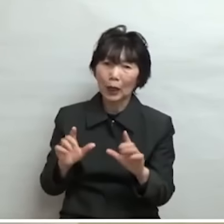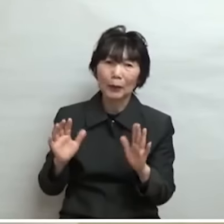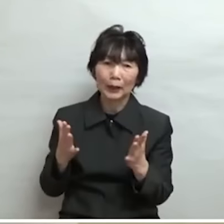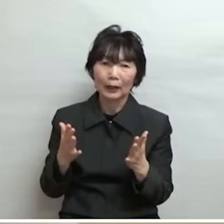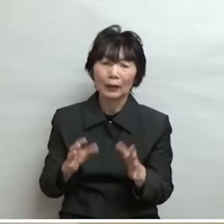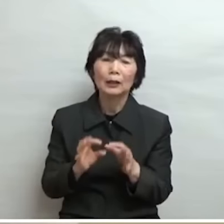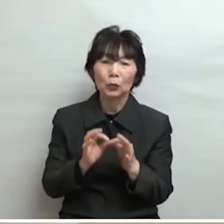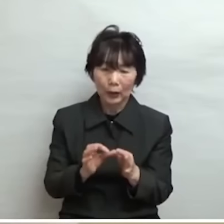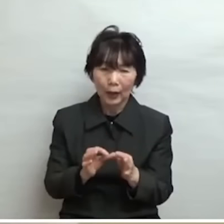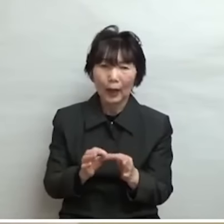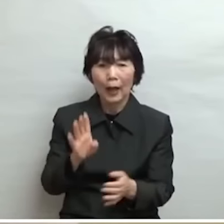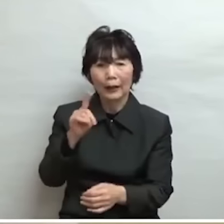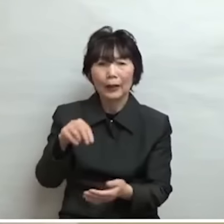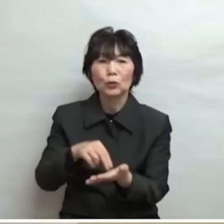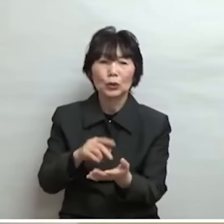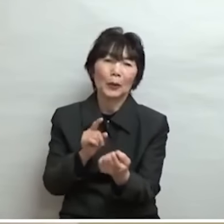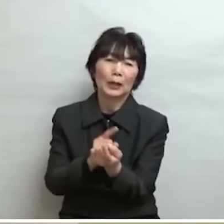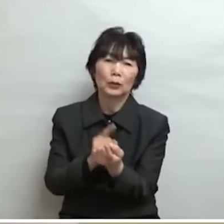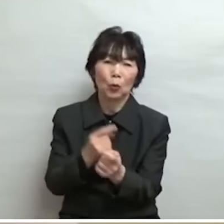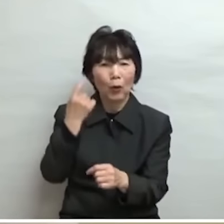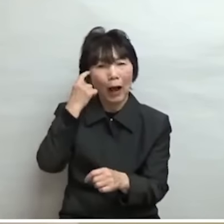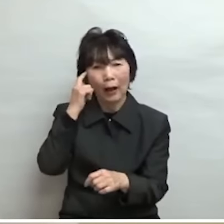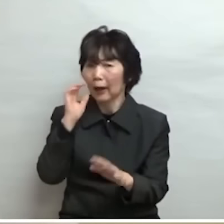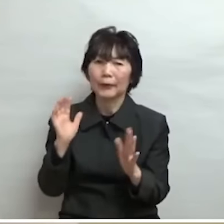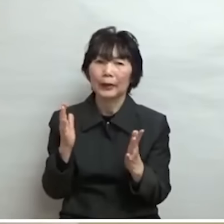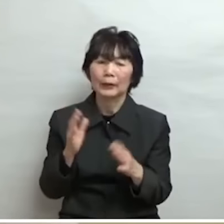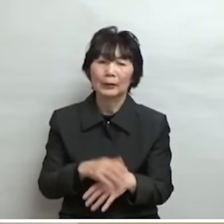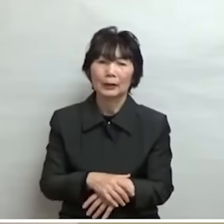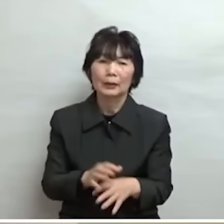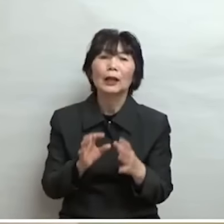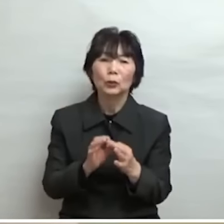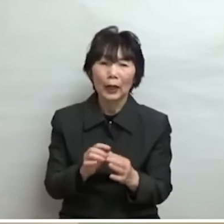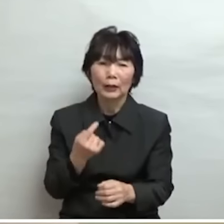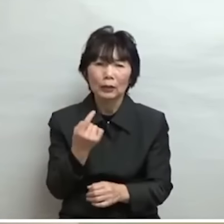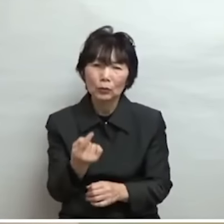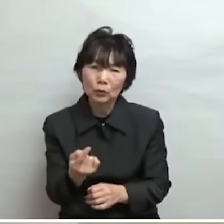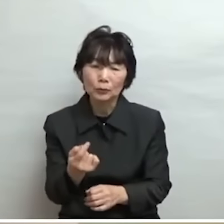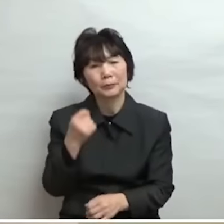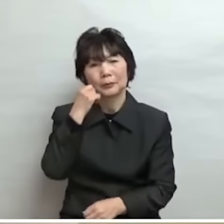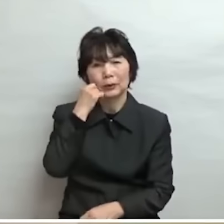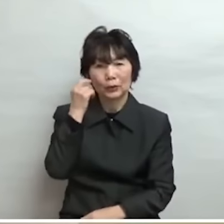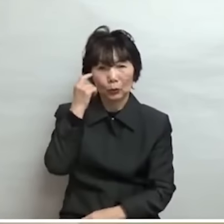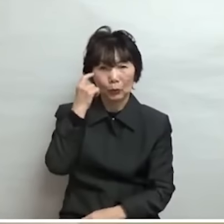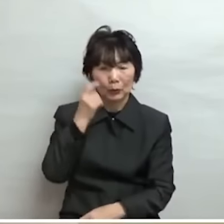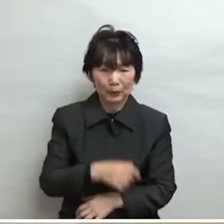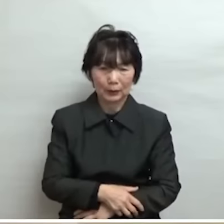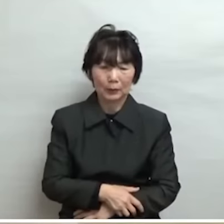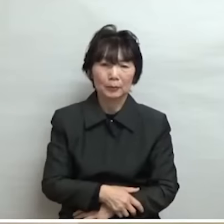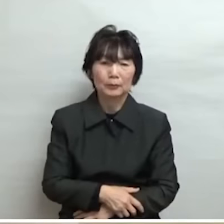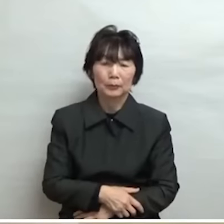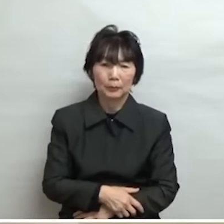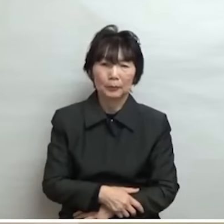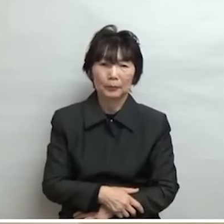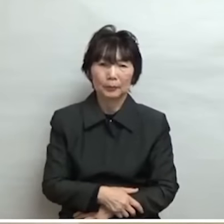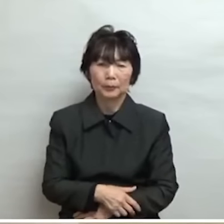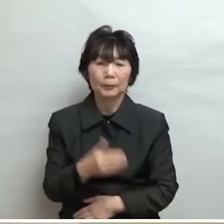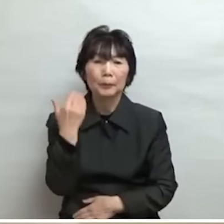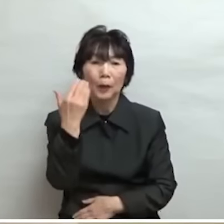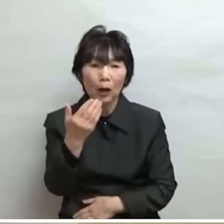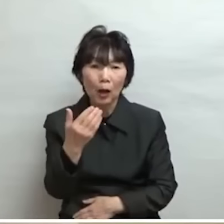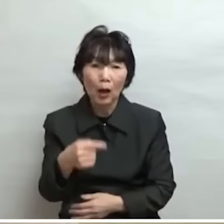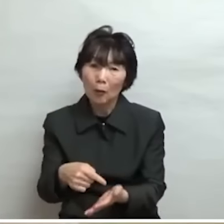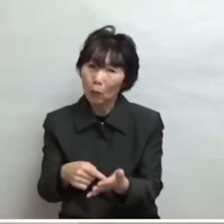対応を考えておりませんので、通常で考えれば立ち入りは難しいのではないかというふうに考えてございます。 じゃあ申し入れやったら